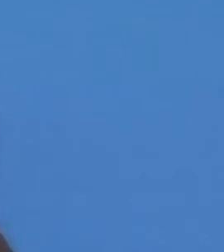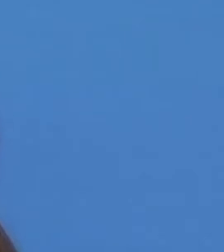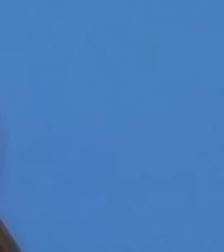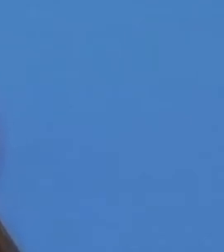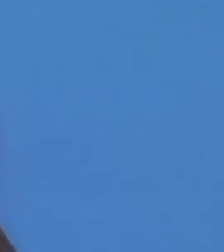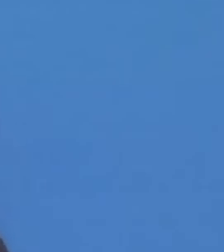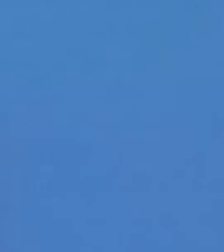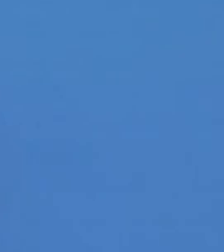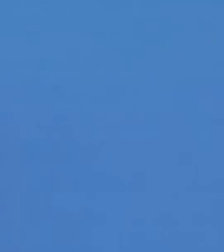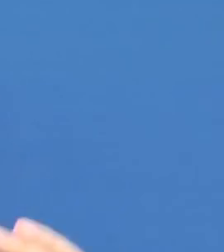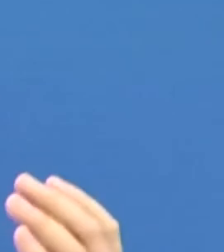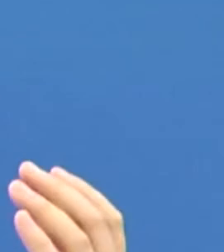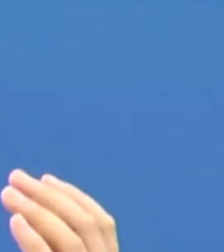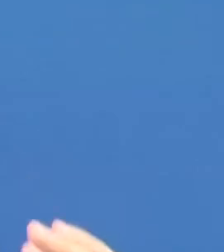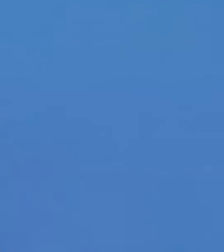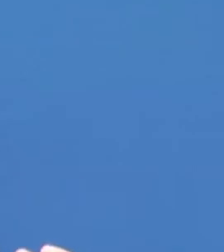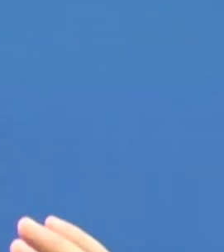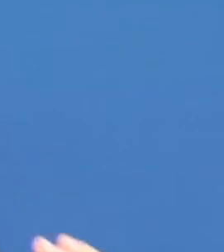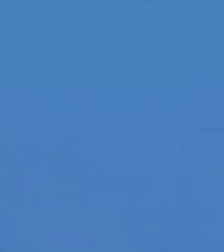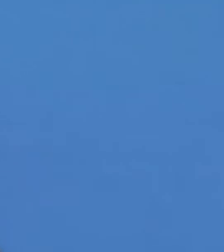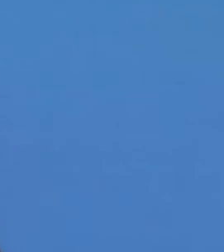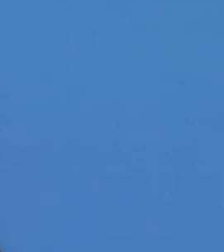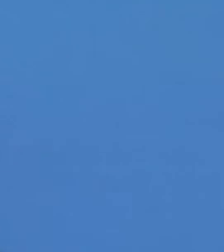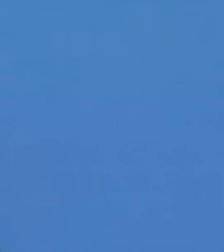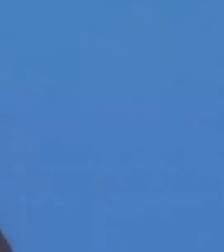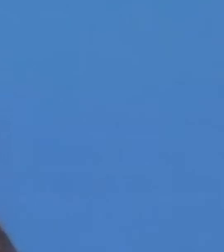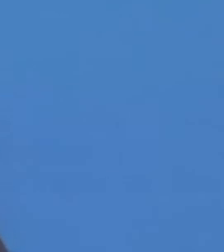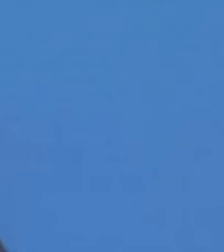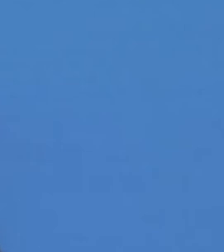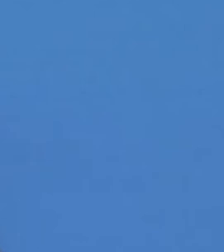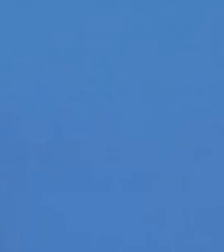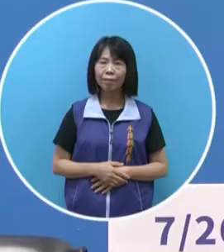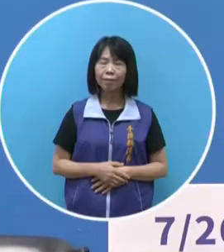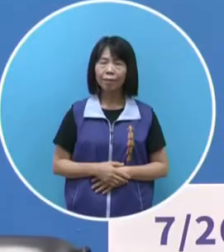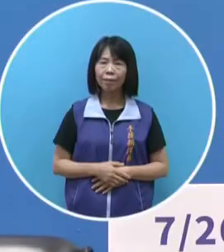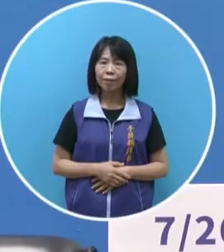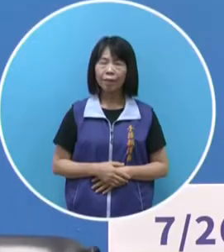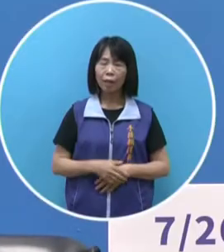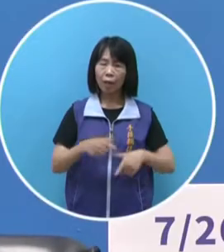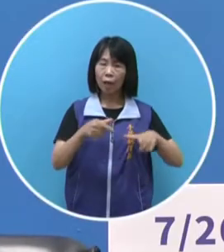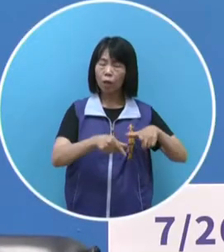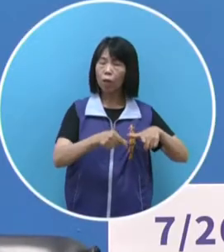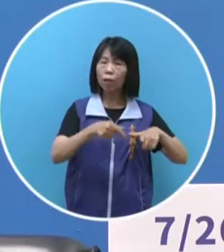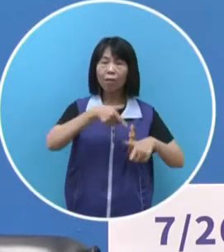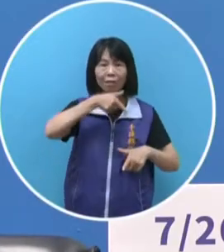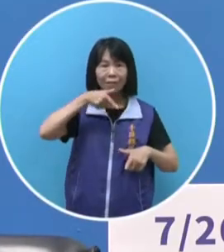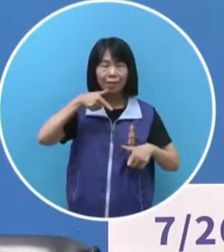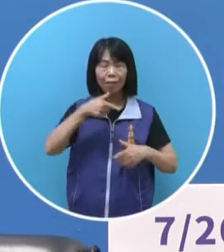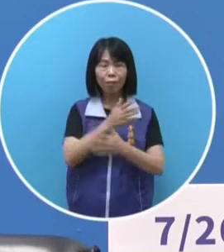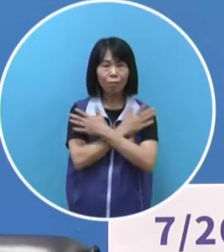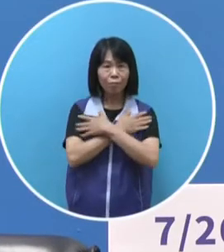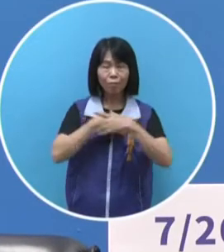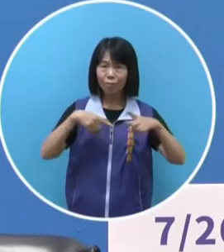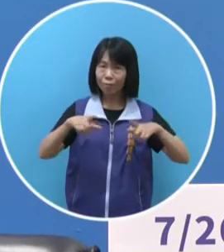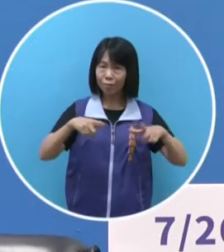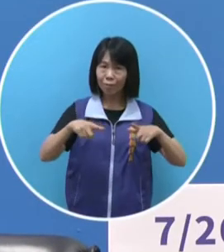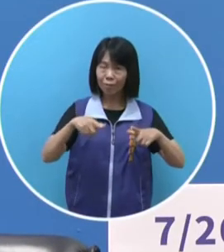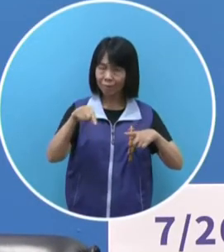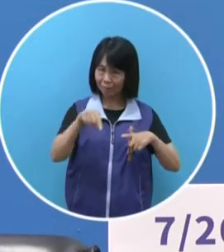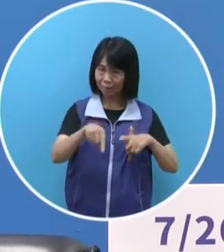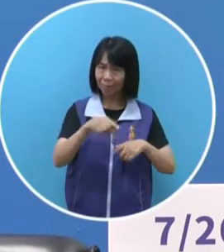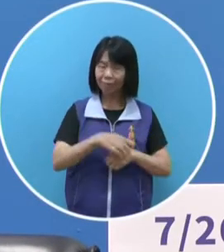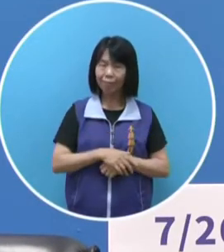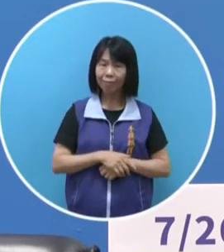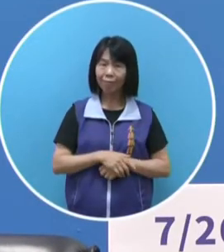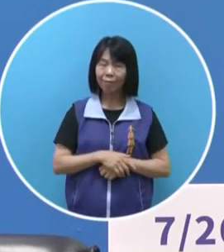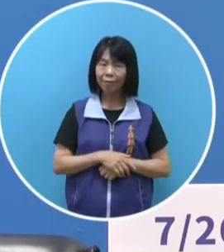还是可以打国际认证的国产疫苗。 从5月21号开始，每天3点的线上防疫记